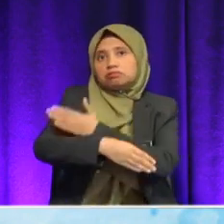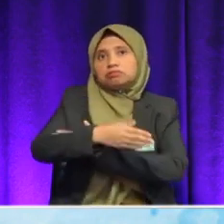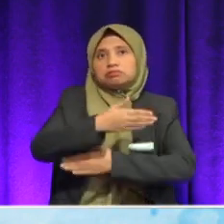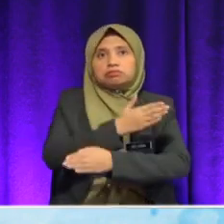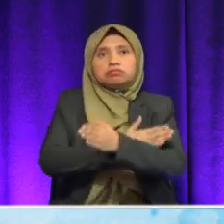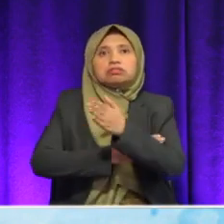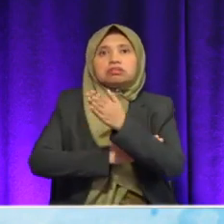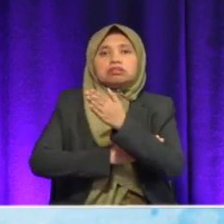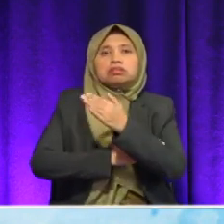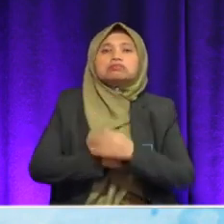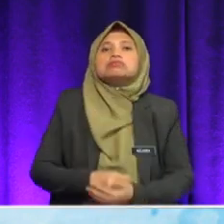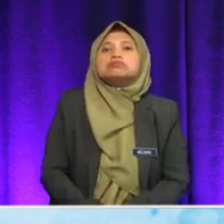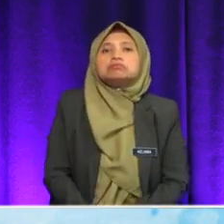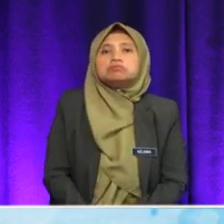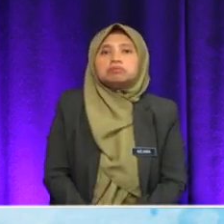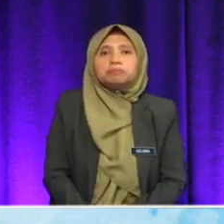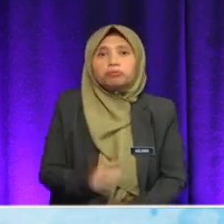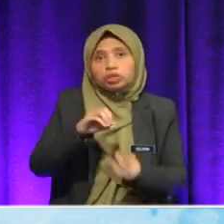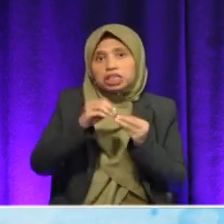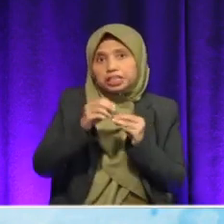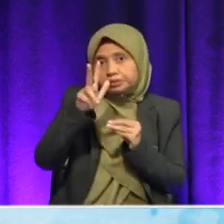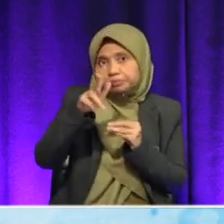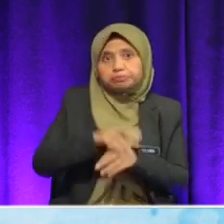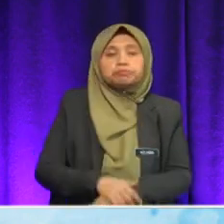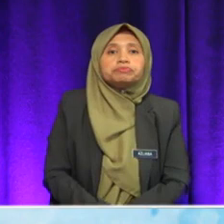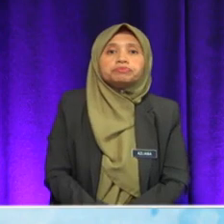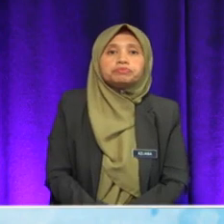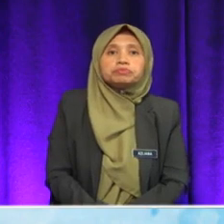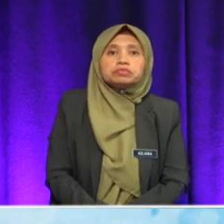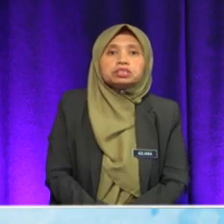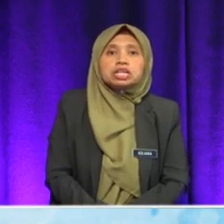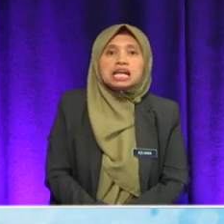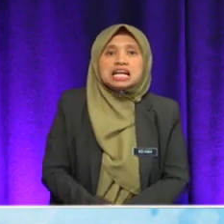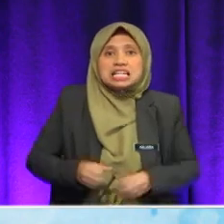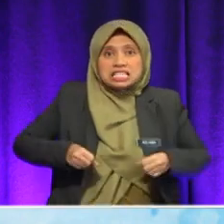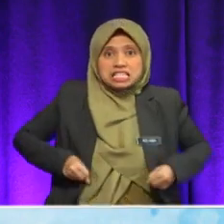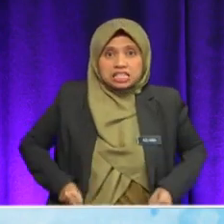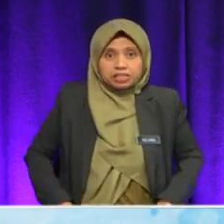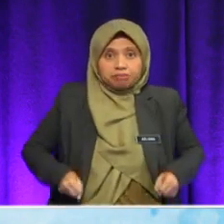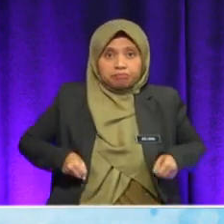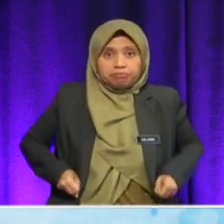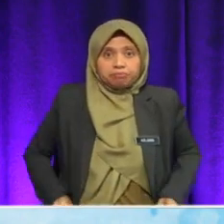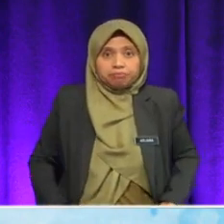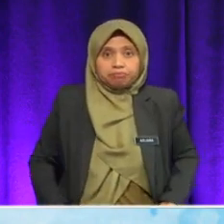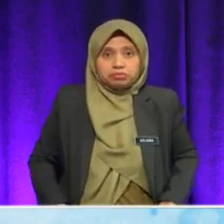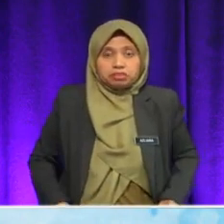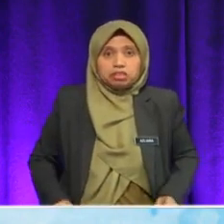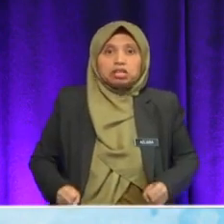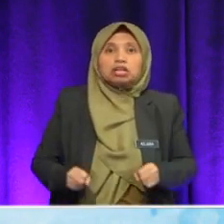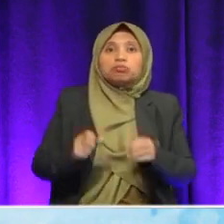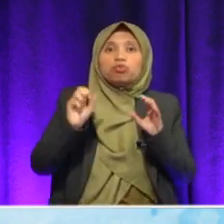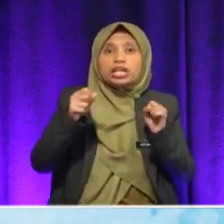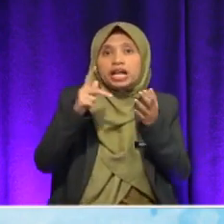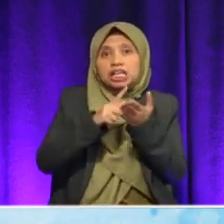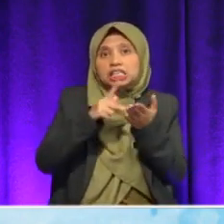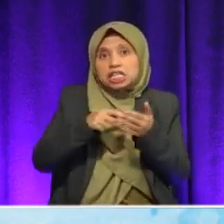kemudian yang ketiga bagian bawah bagian bawah ini kita beli